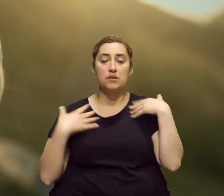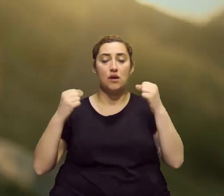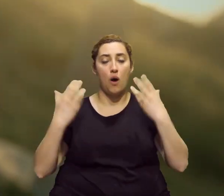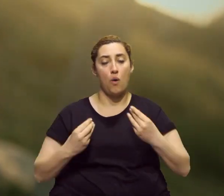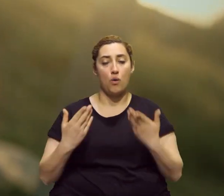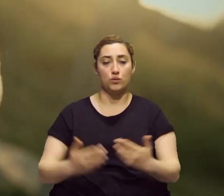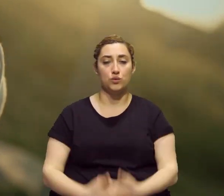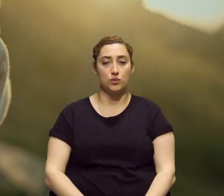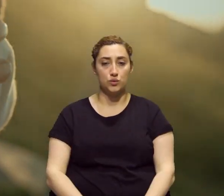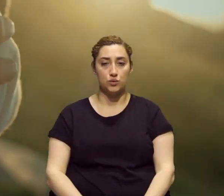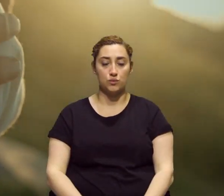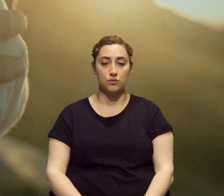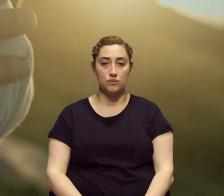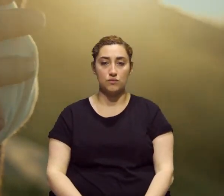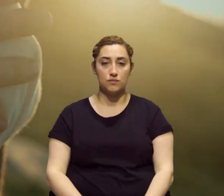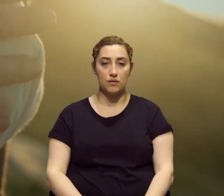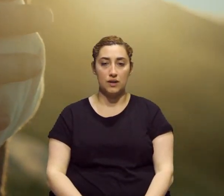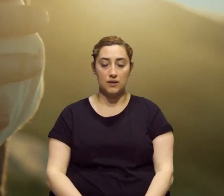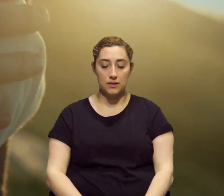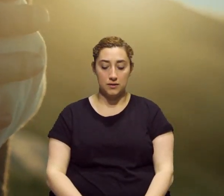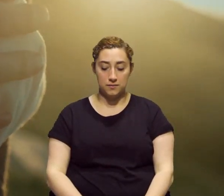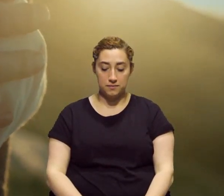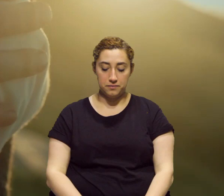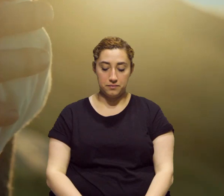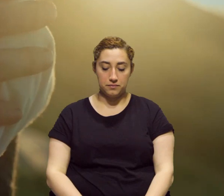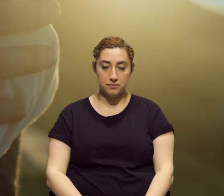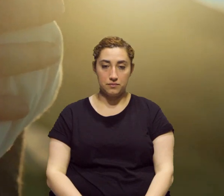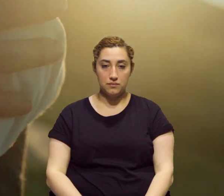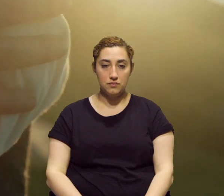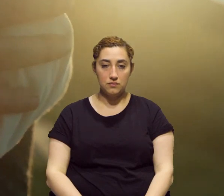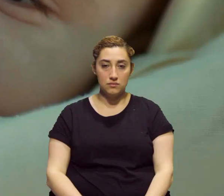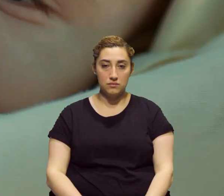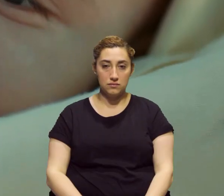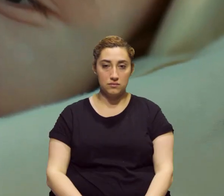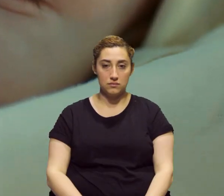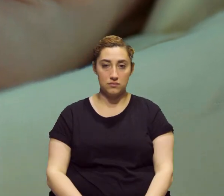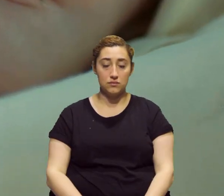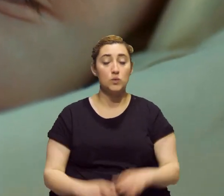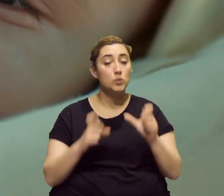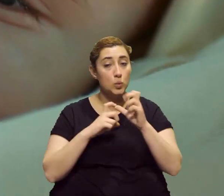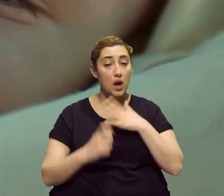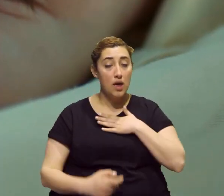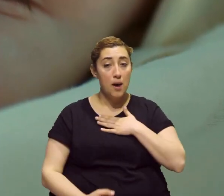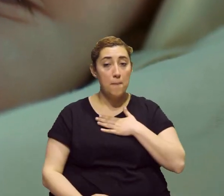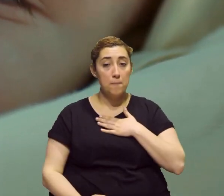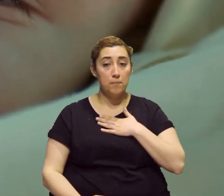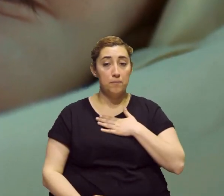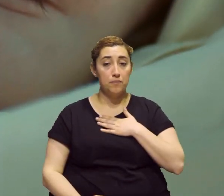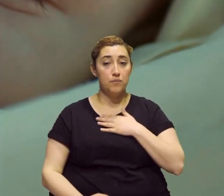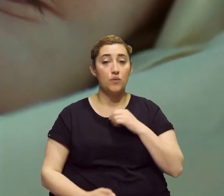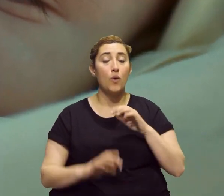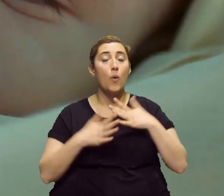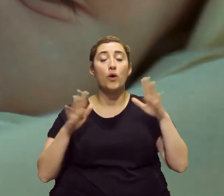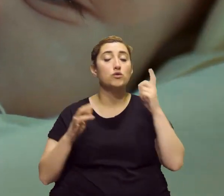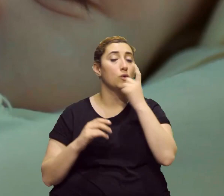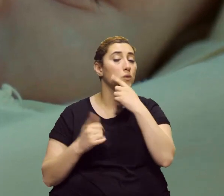olsun. Ali örtüyle sarılı olan Mustafa Gıyasettin'i kucağında tutuyor. Süreyya'm, bakıyorsunuz